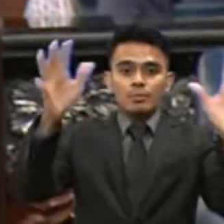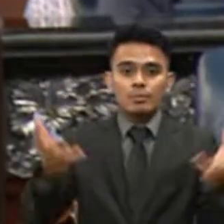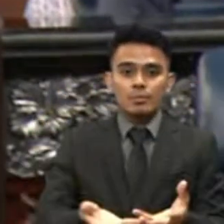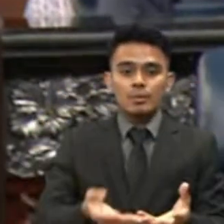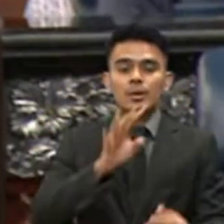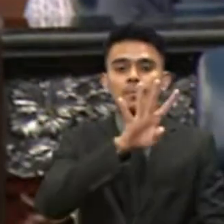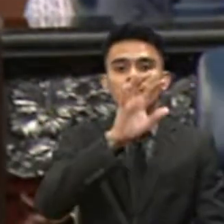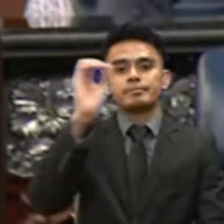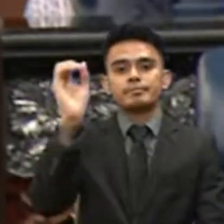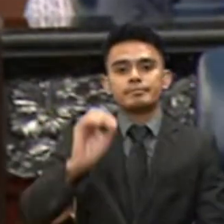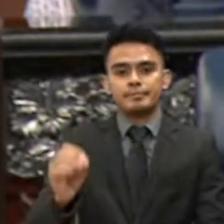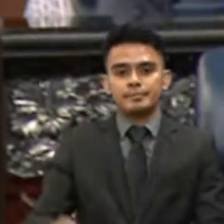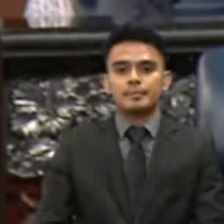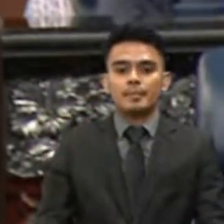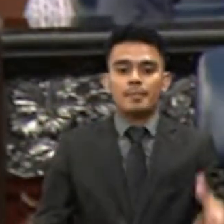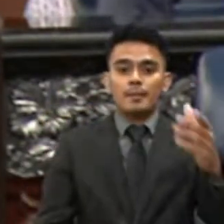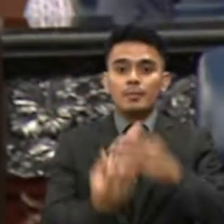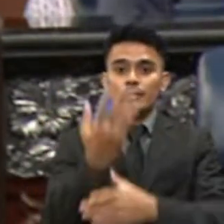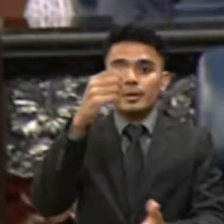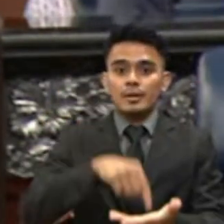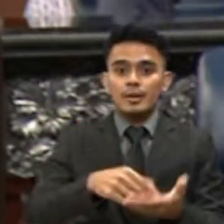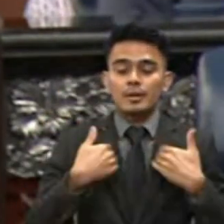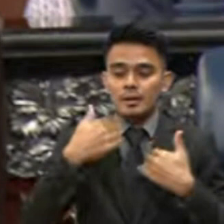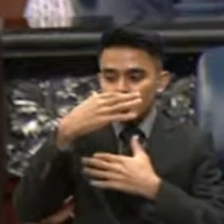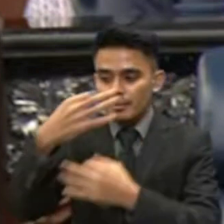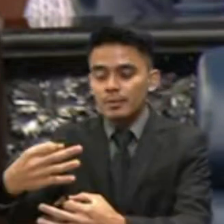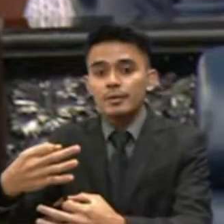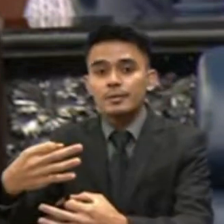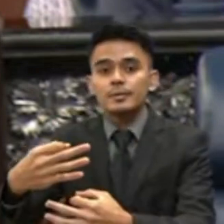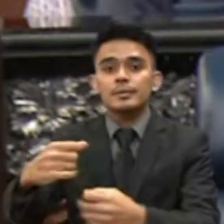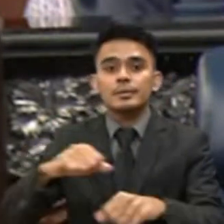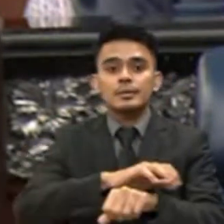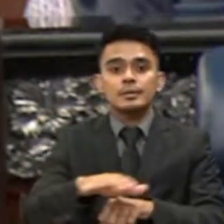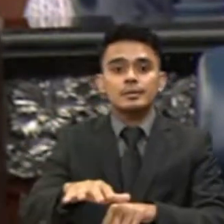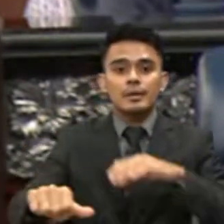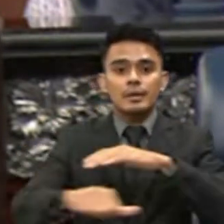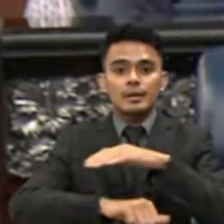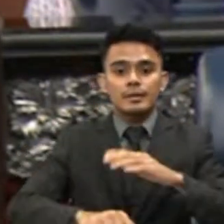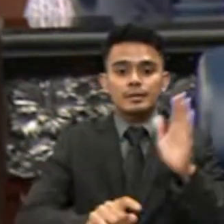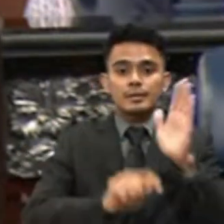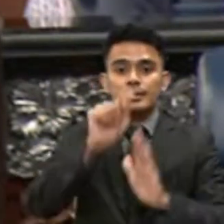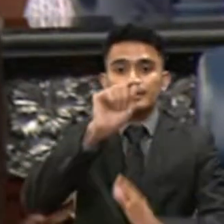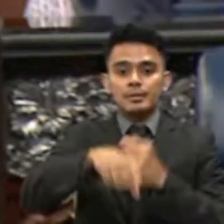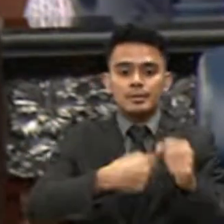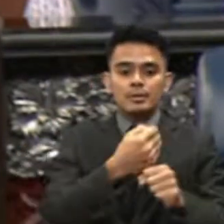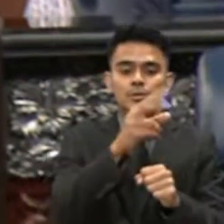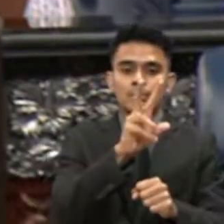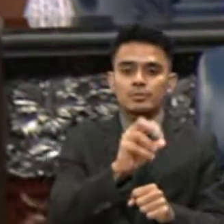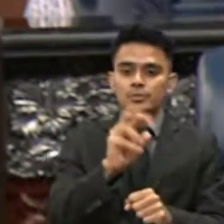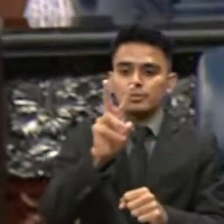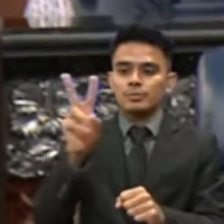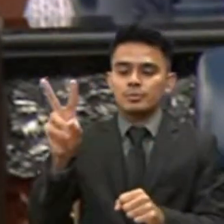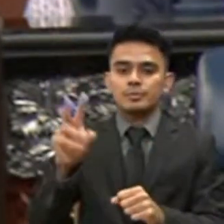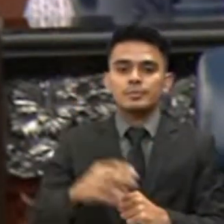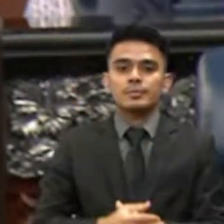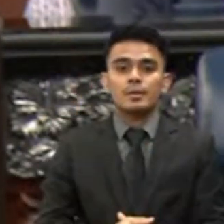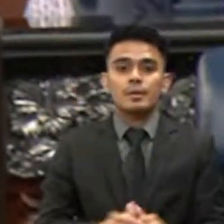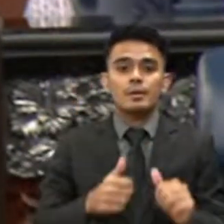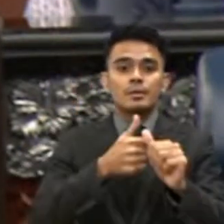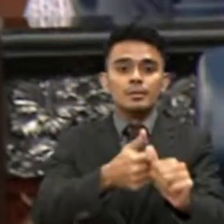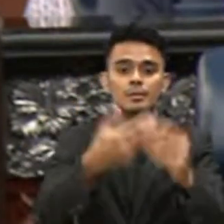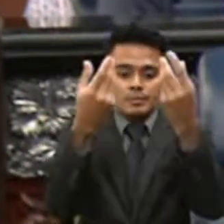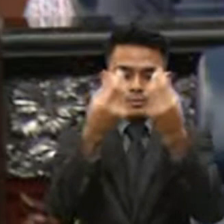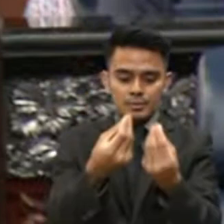400 pertumbuhan ini juga dipengaruhi oleh kesan asas yang tinggi pada Tahun 2022 berdasarkan